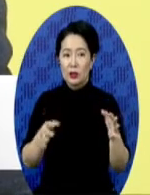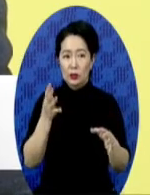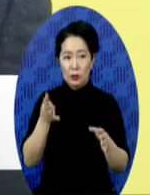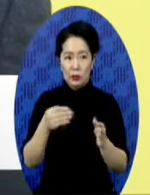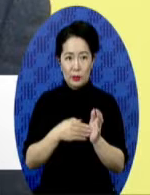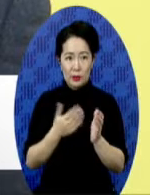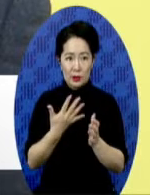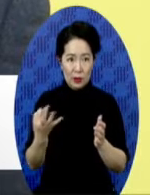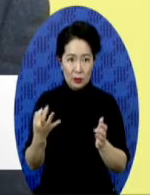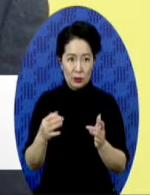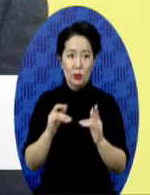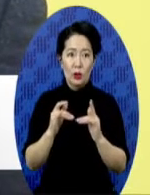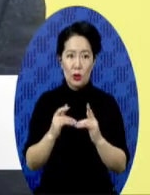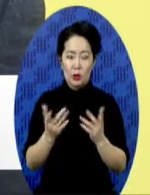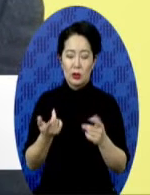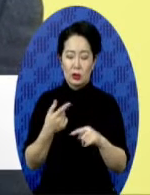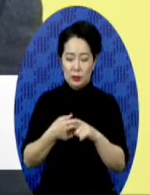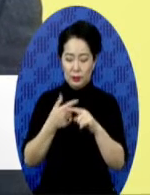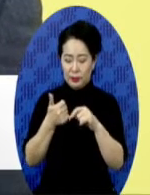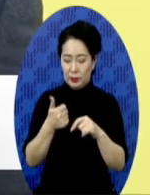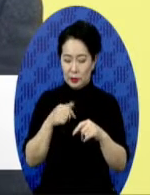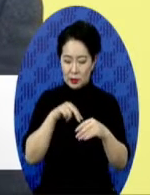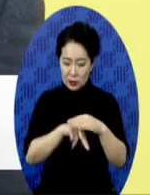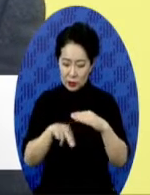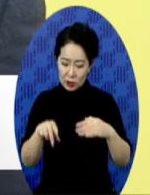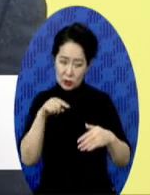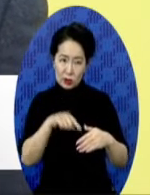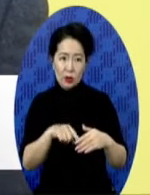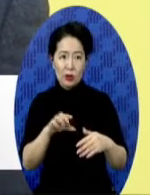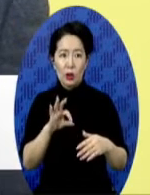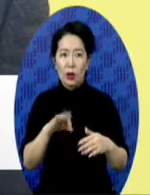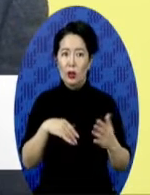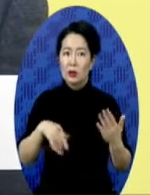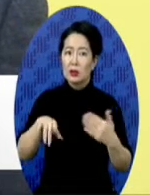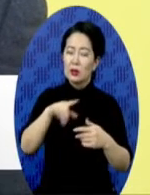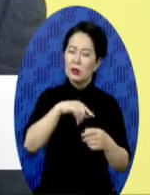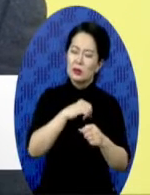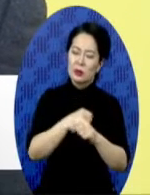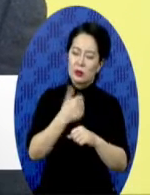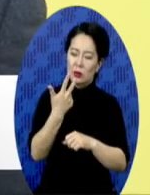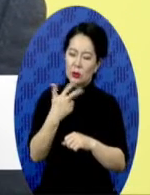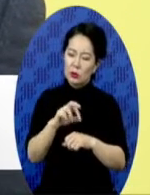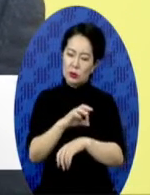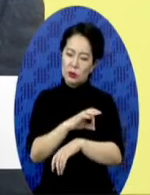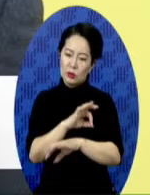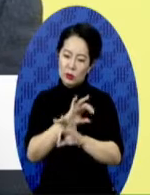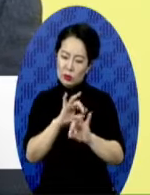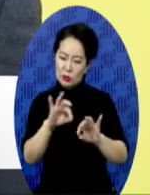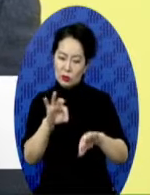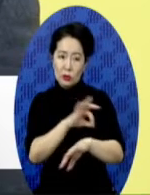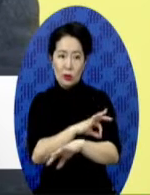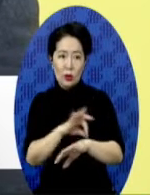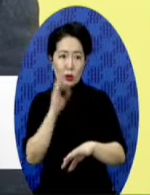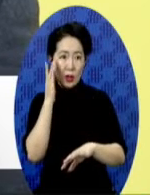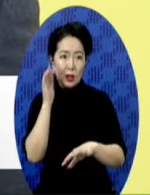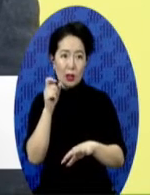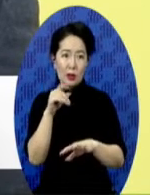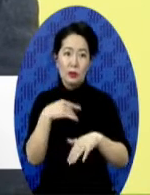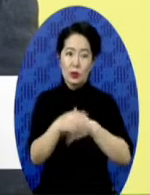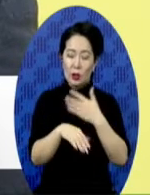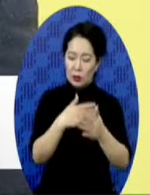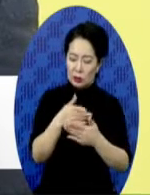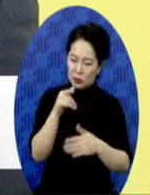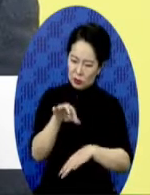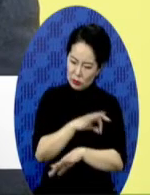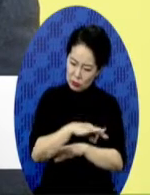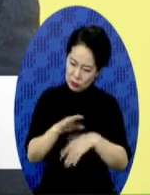нэмэгдээд байна. Тэгээд цэцэрлэгийн хувьд болохоор он дамжин хэрэгжиж буй одоо сургууль цэцэрлэгийн хувьд болохоор 30 гаруй төсөл арга хэмжээ явж байна. За ингээд энэ төсөл арга хэмжээнд нь хэрэгжиж